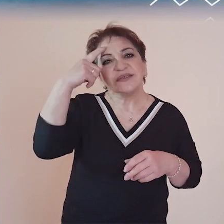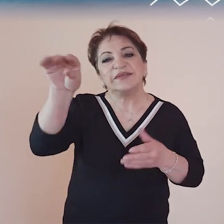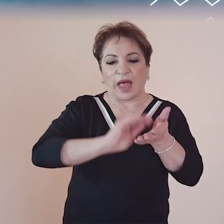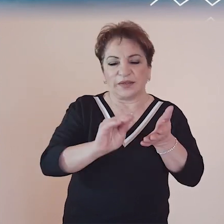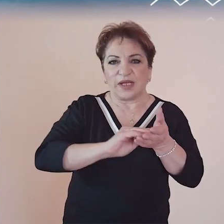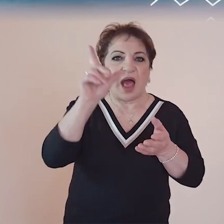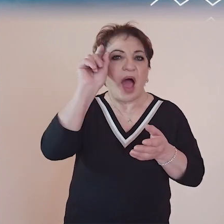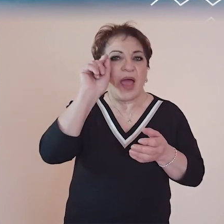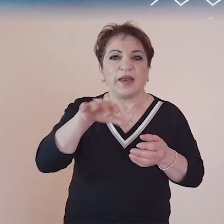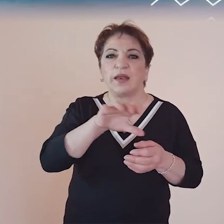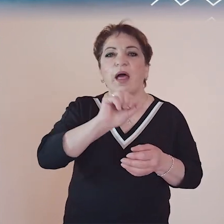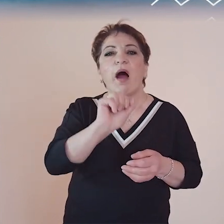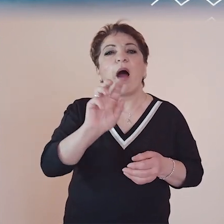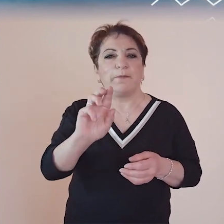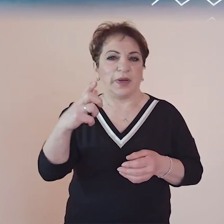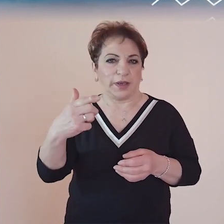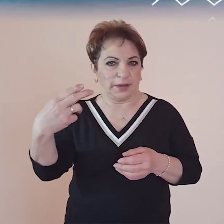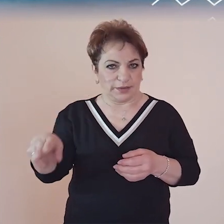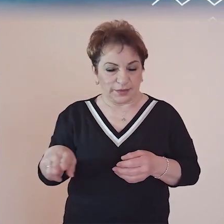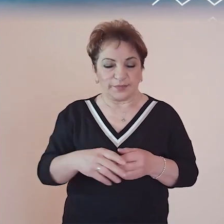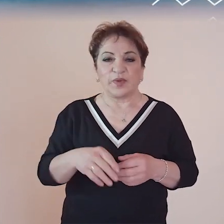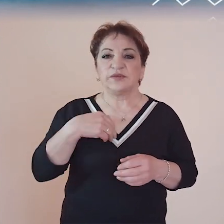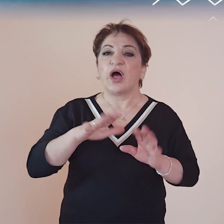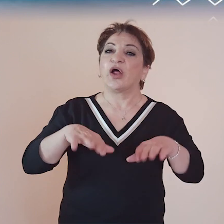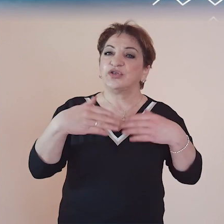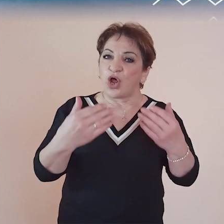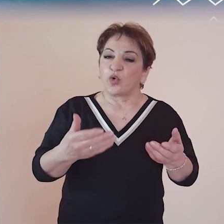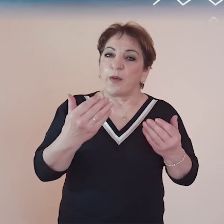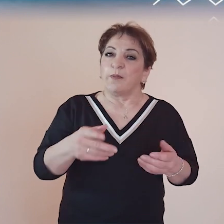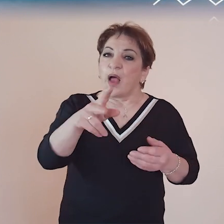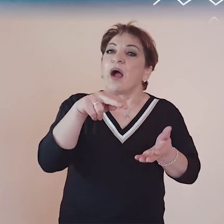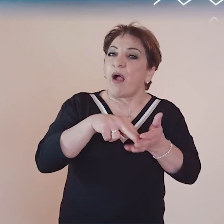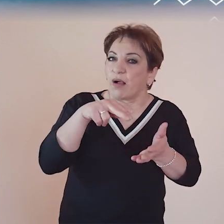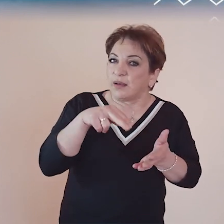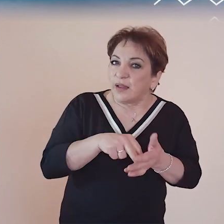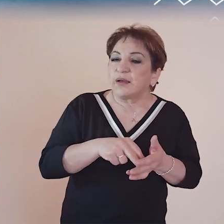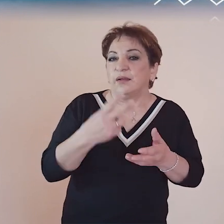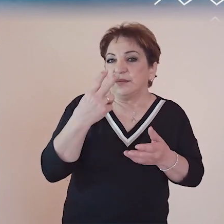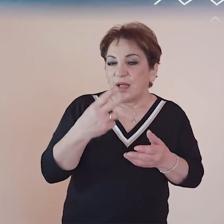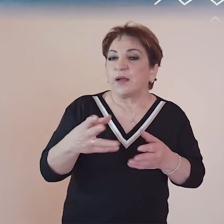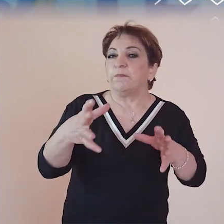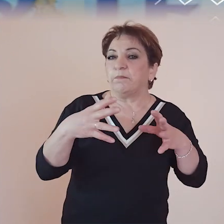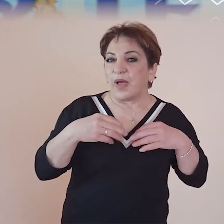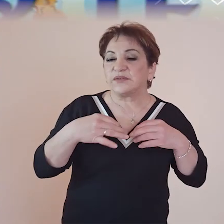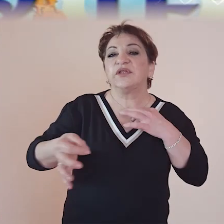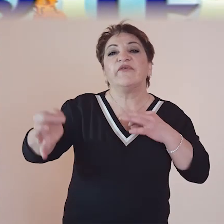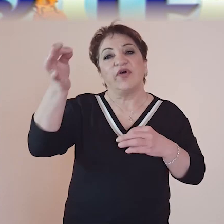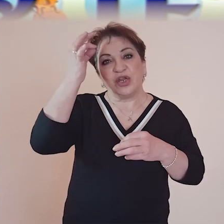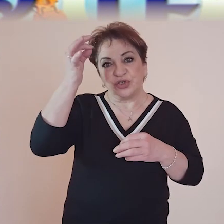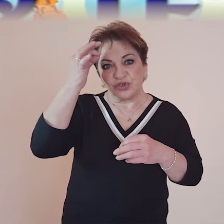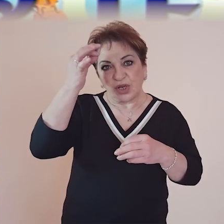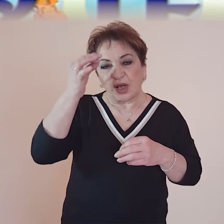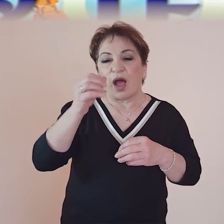տարերը։ Առաջարկում եմ, հիմականգնեք եկրանների առաջ և միասին վերհիշենք